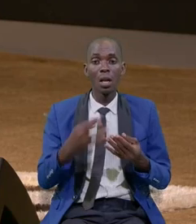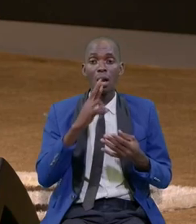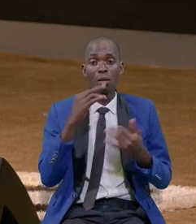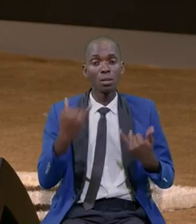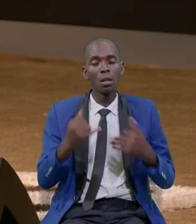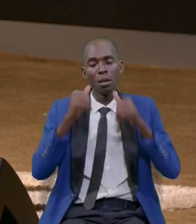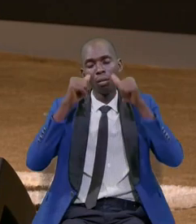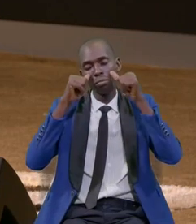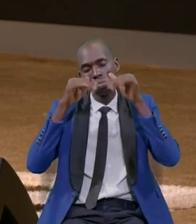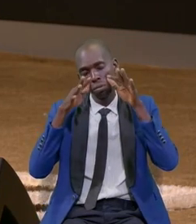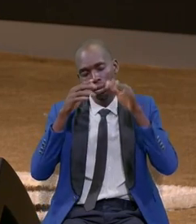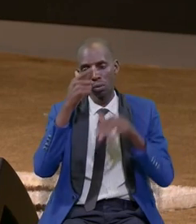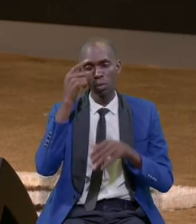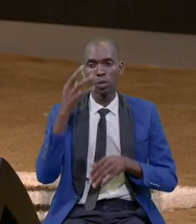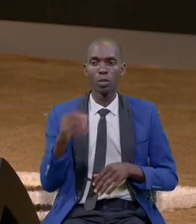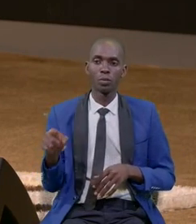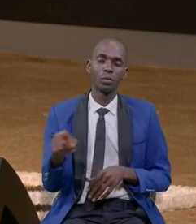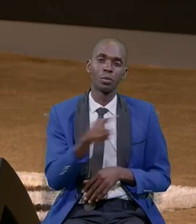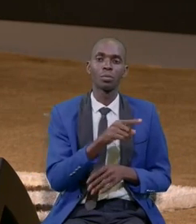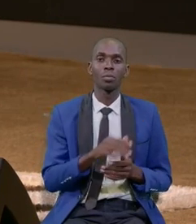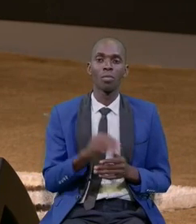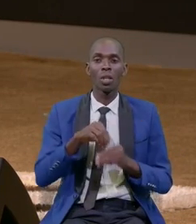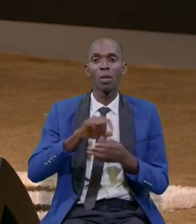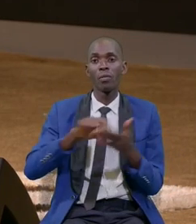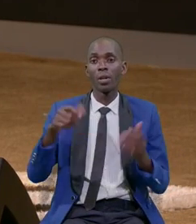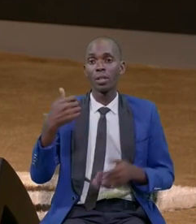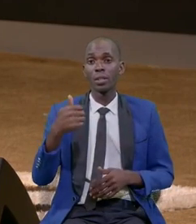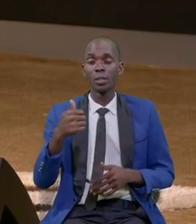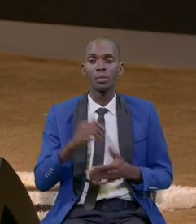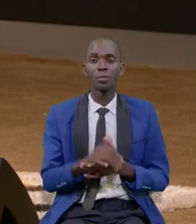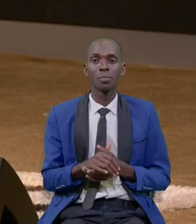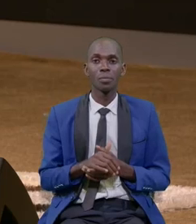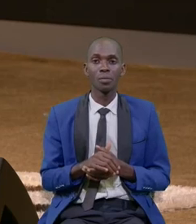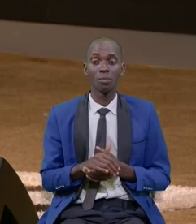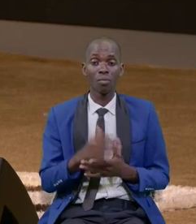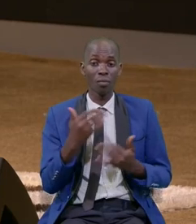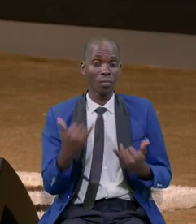devant vous. Le verset 10.